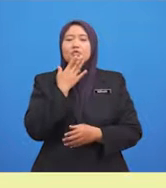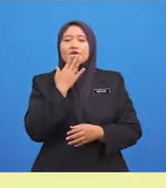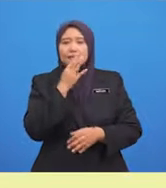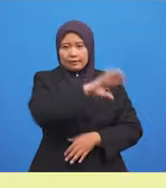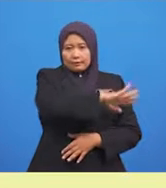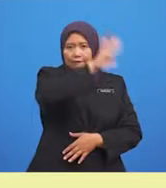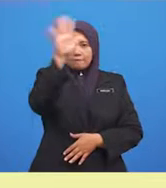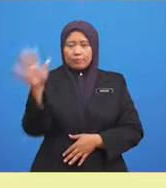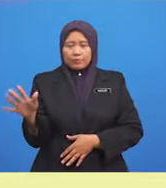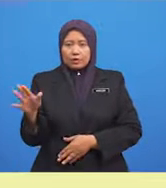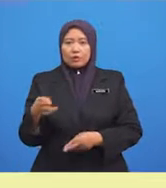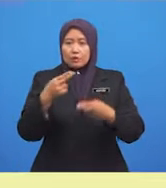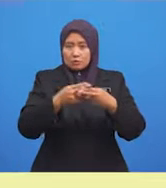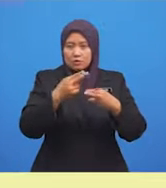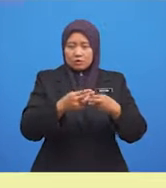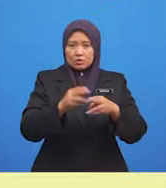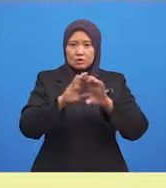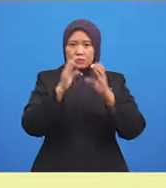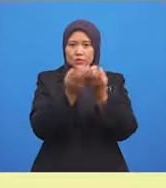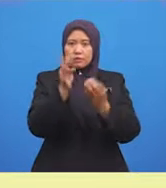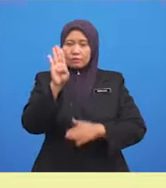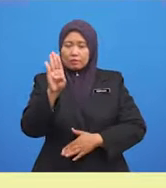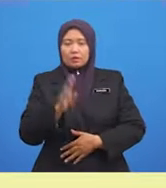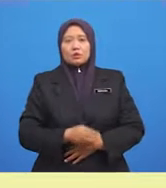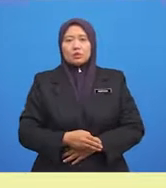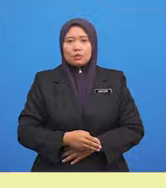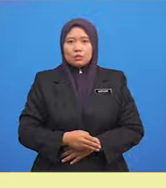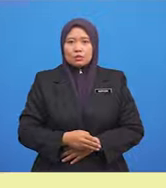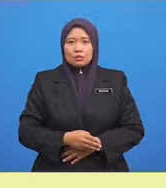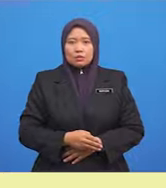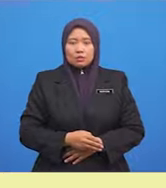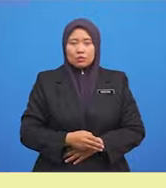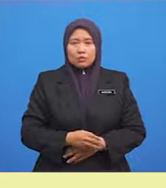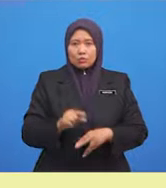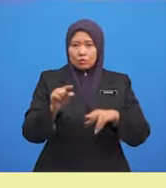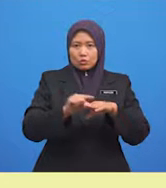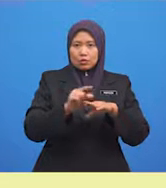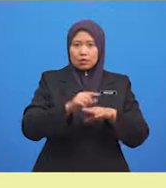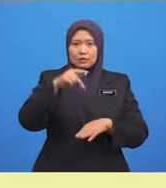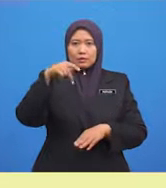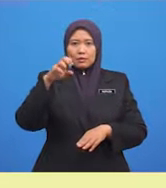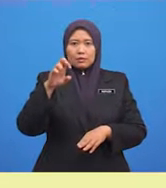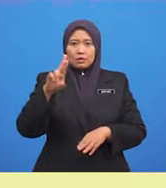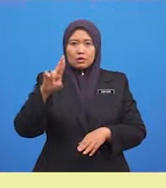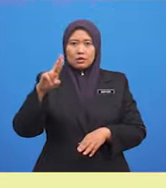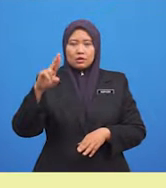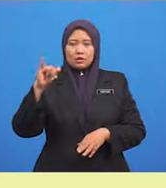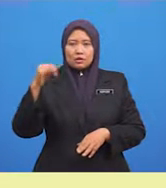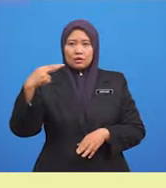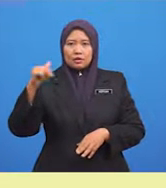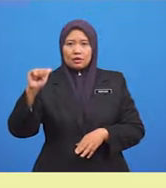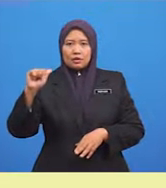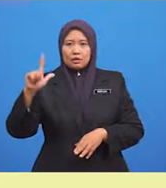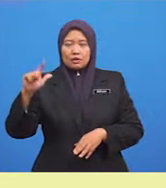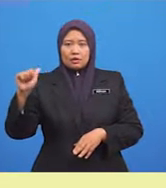Huraikan setiap yang berikut dengan menggunakan perihalan, penyenaraian dan